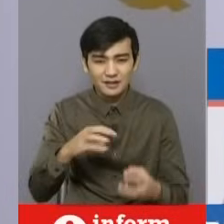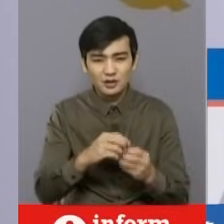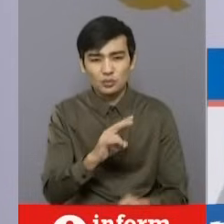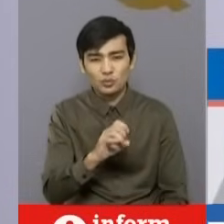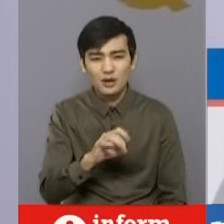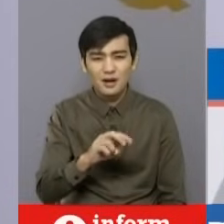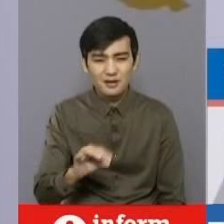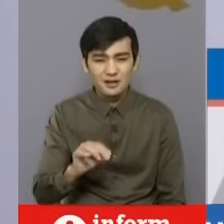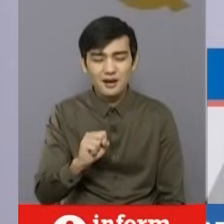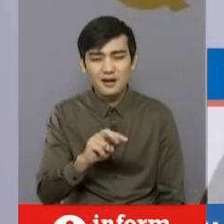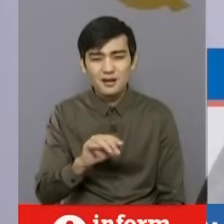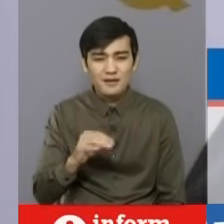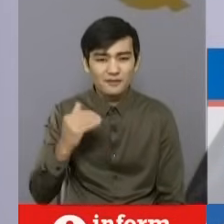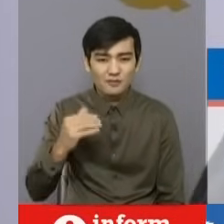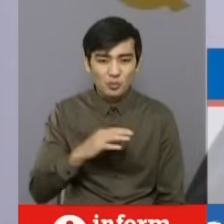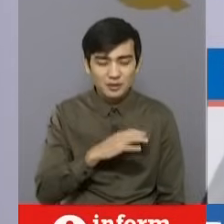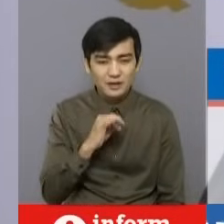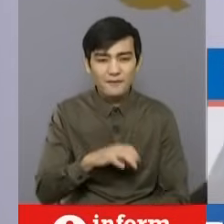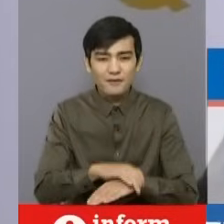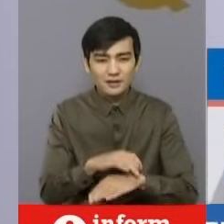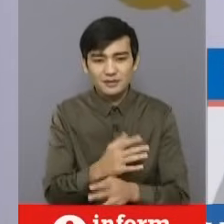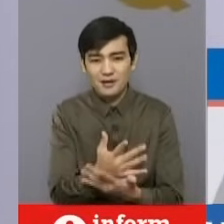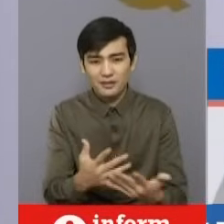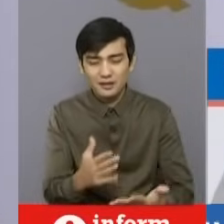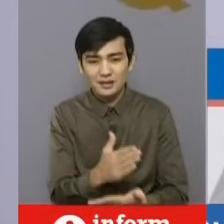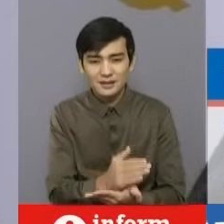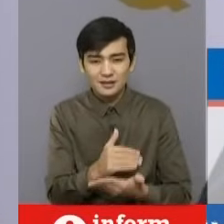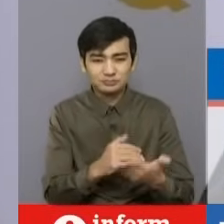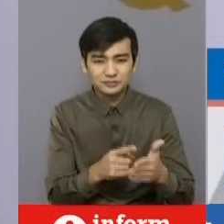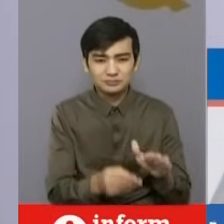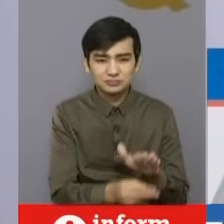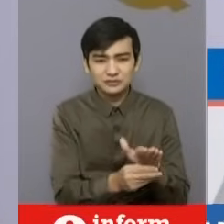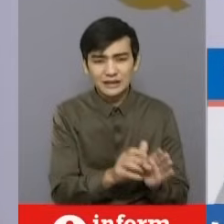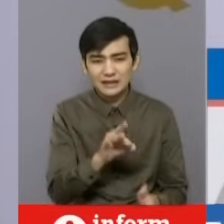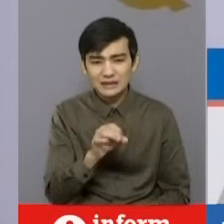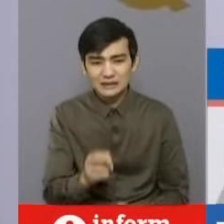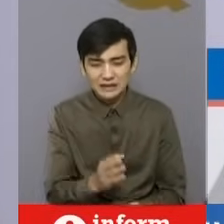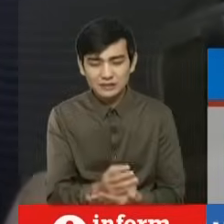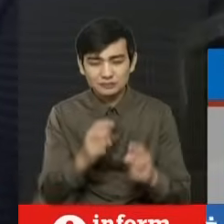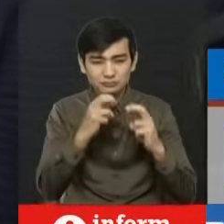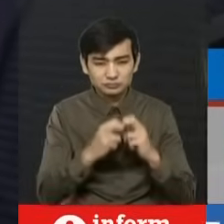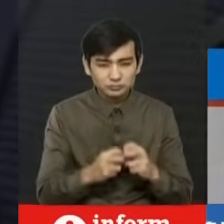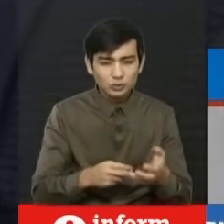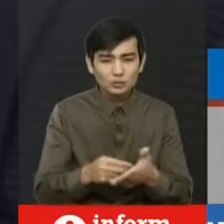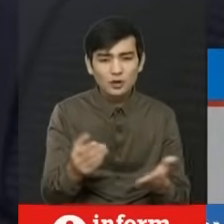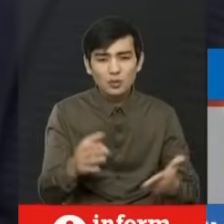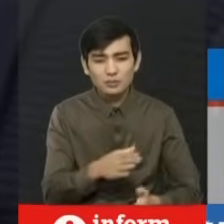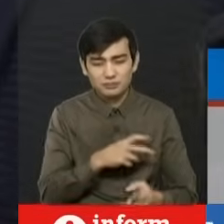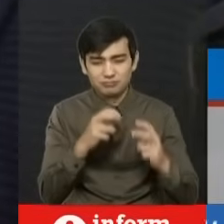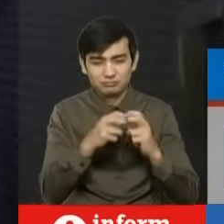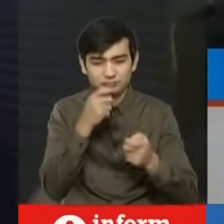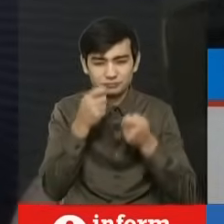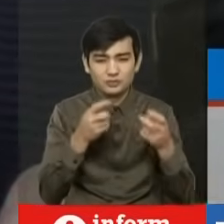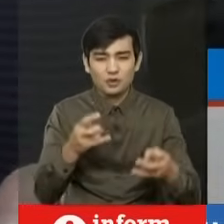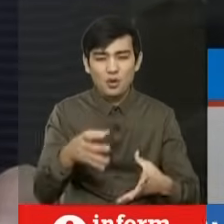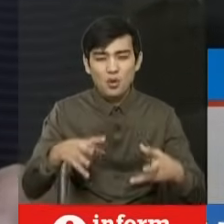алиевым то есть здесь ряд факторов говорит о том что з Есть коррупционный риск и эту закупку нужно проверить тщательнее впрочем у общественников